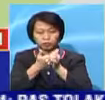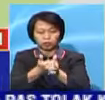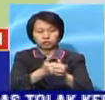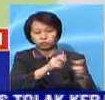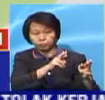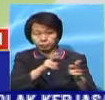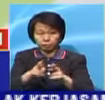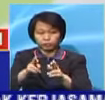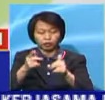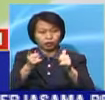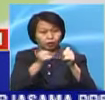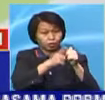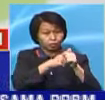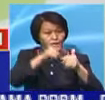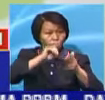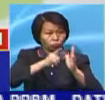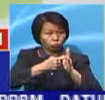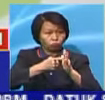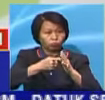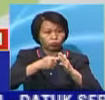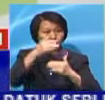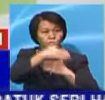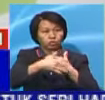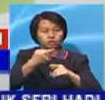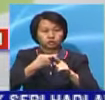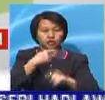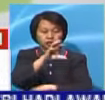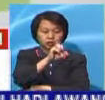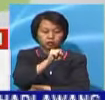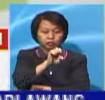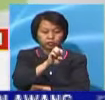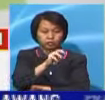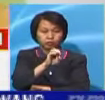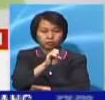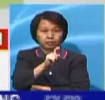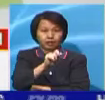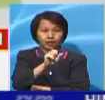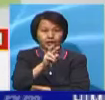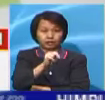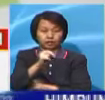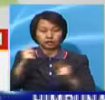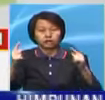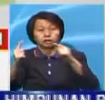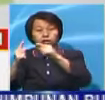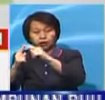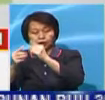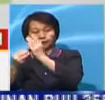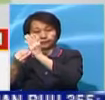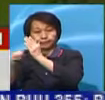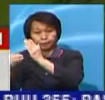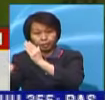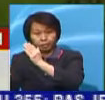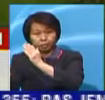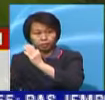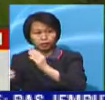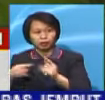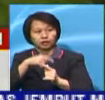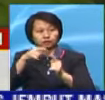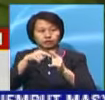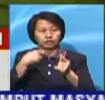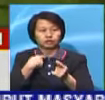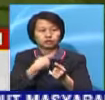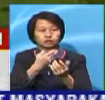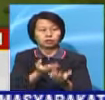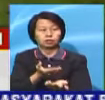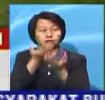Borneo hanya bermula daripada Sematan sehinggalah Kemiri. Tetapi bila kita bentangkan